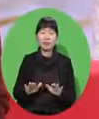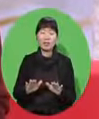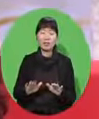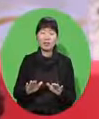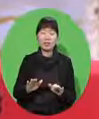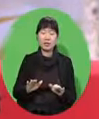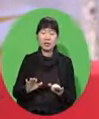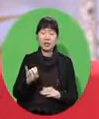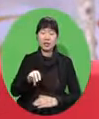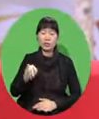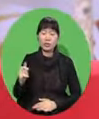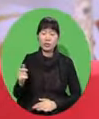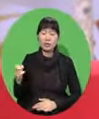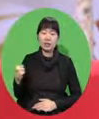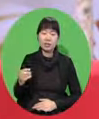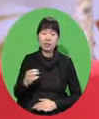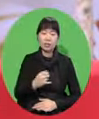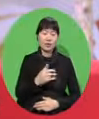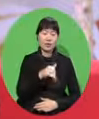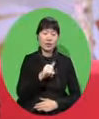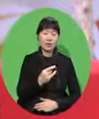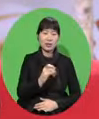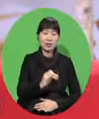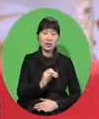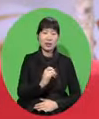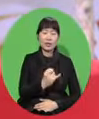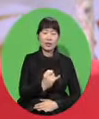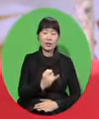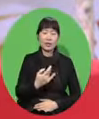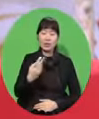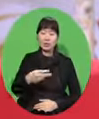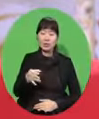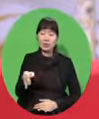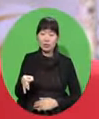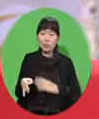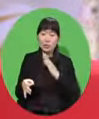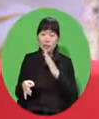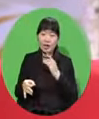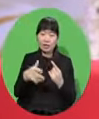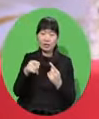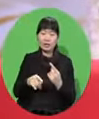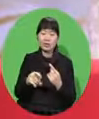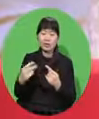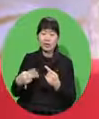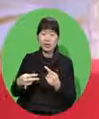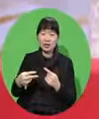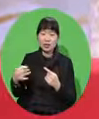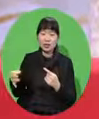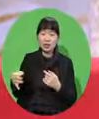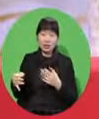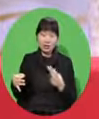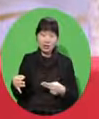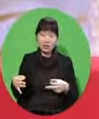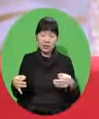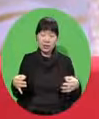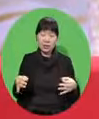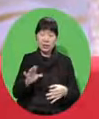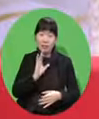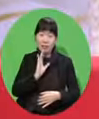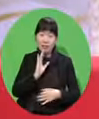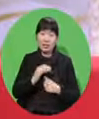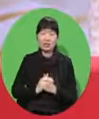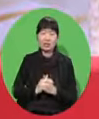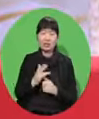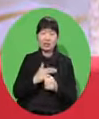그렇다면 유빈이하고 우리 지웅이 같은 경우에는 이제 2천 원 줘야 되잖아요. 그렇죠. 아 이게 그러니까 일주일에 2천 원인 거죠, 선생님? 일주일에 2천 원. 네.